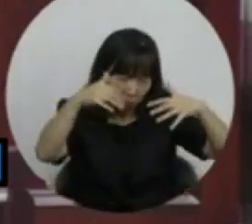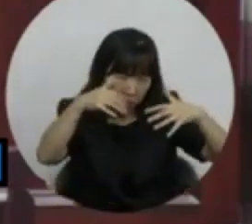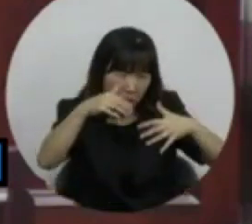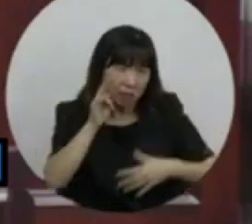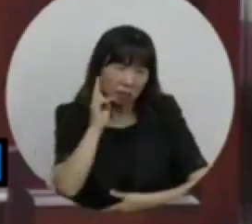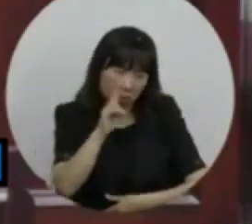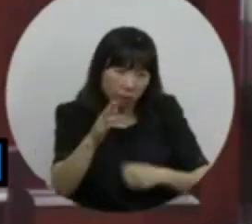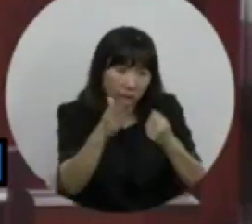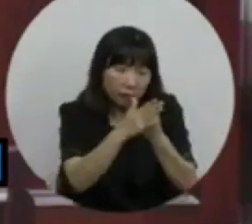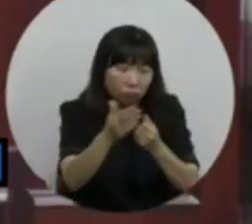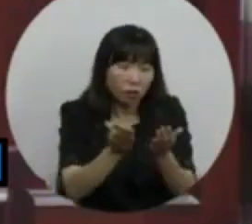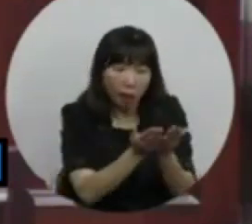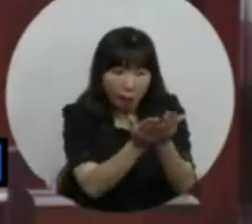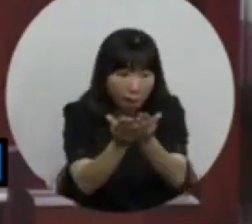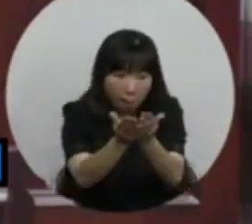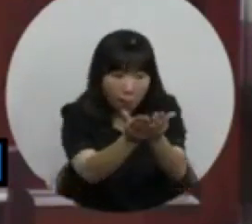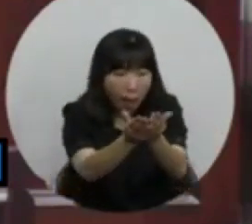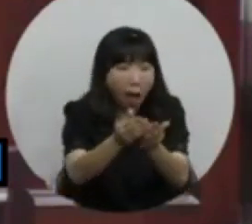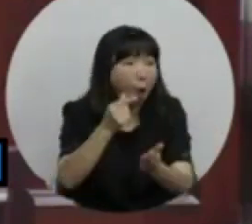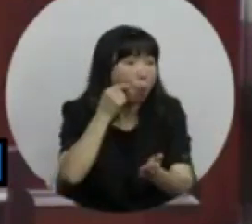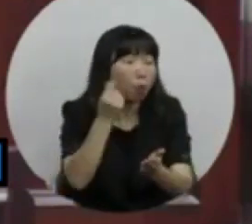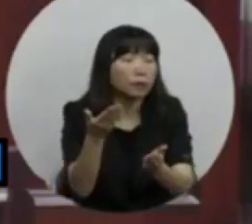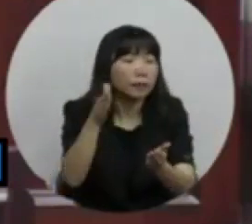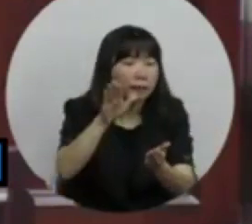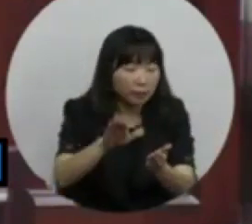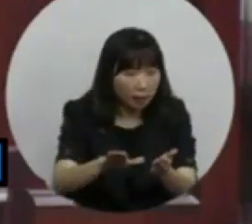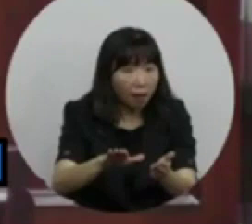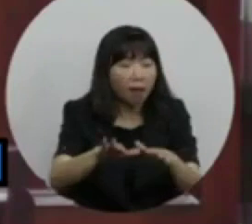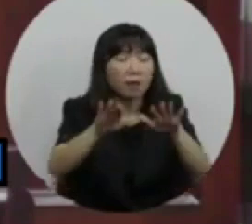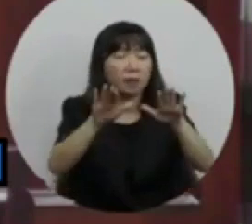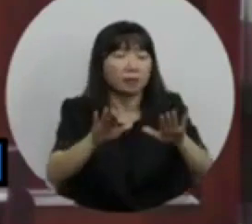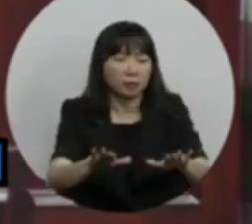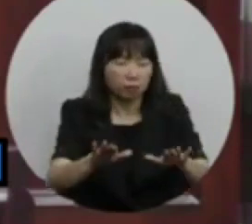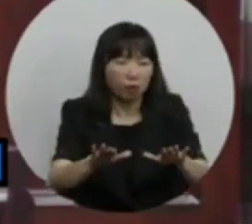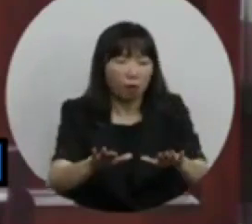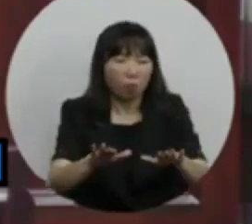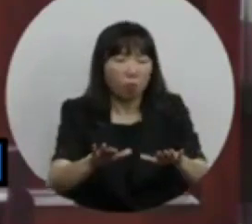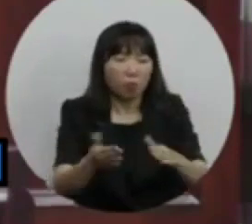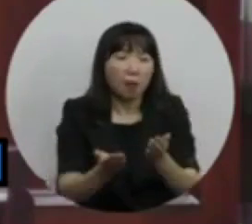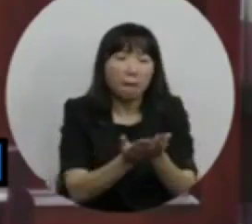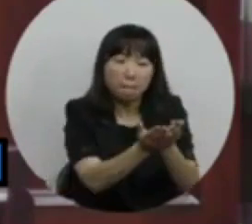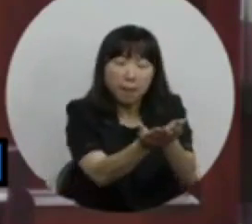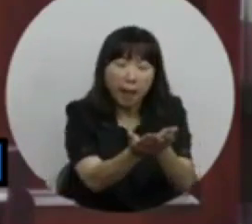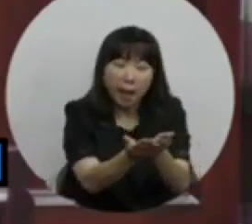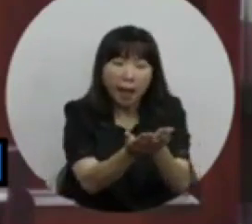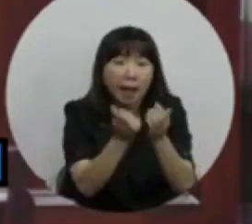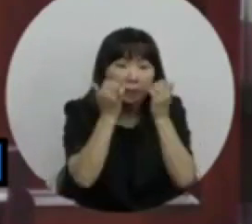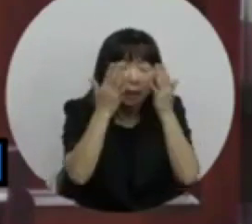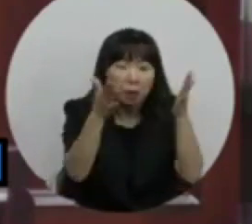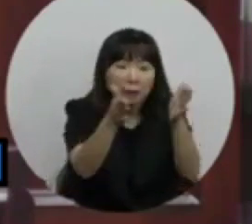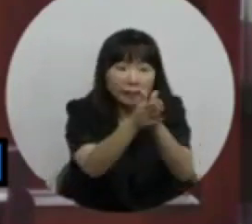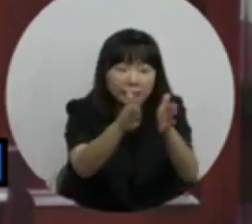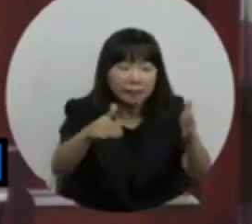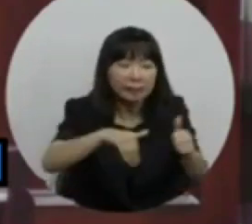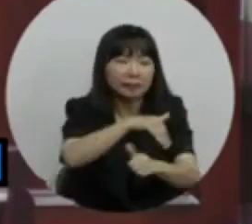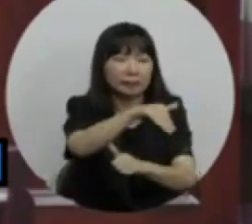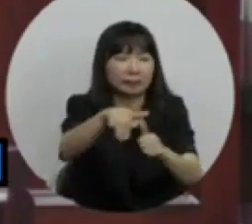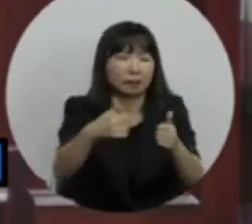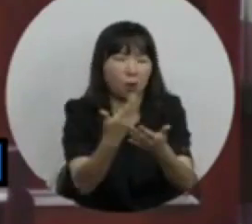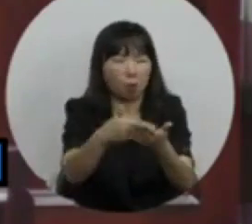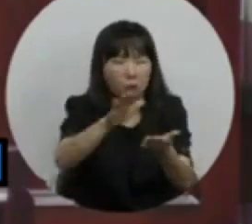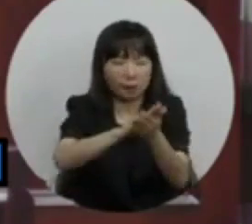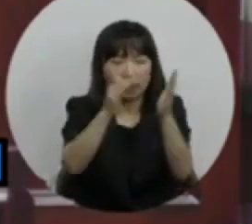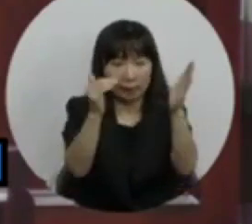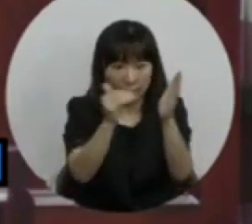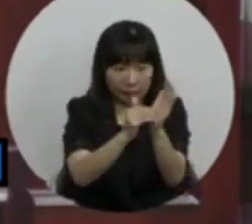운행이 중지되었던 황포도배 유람선이 선착장 완곡으로 운행이 재개되었습니다.